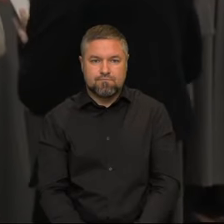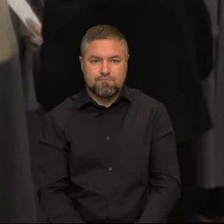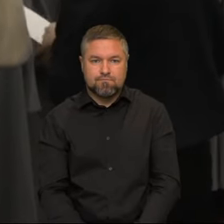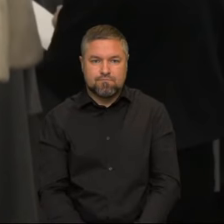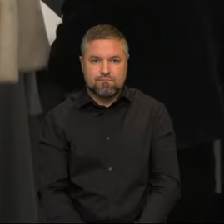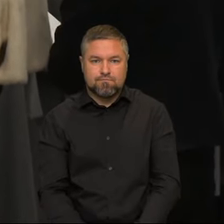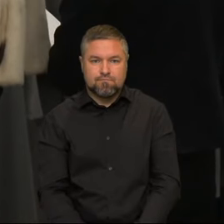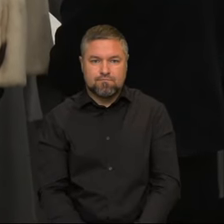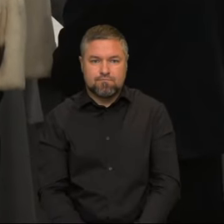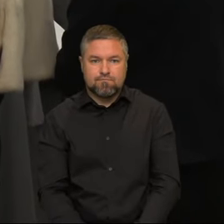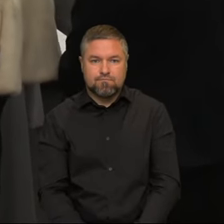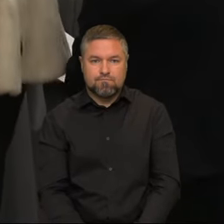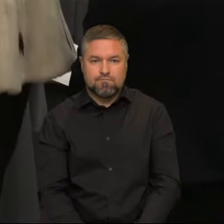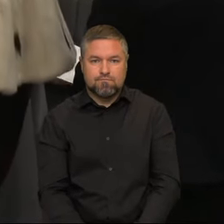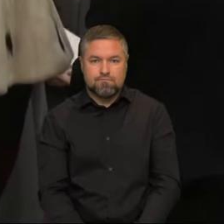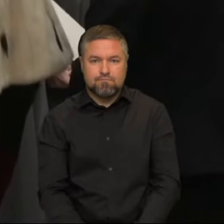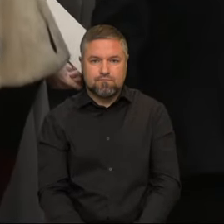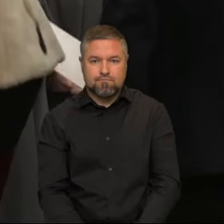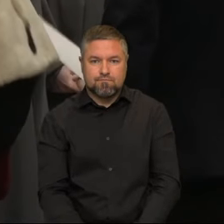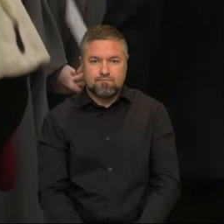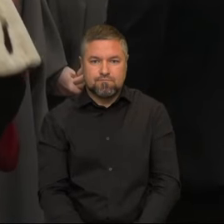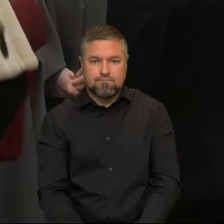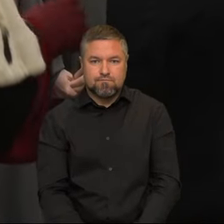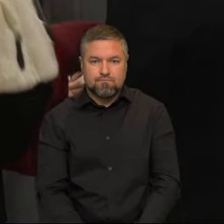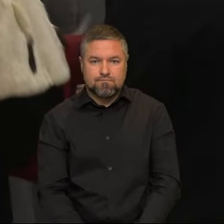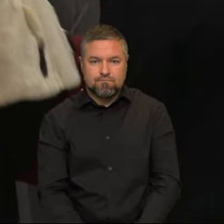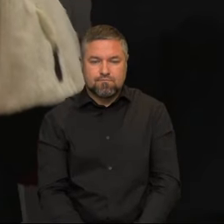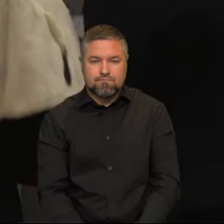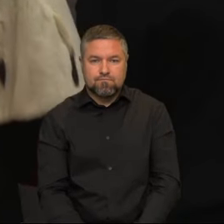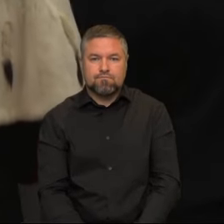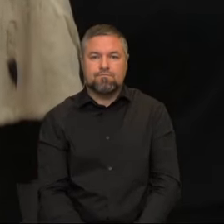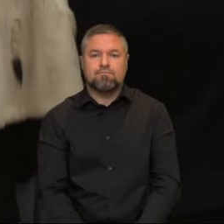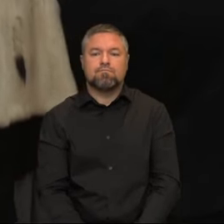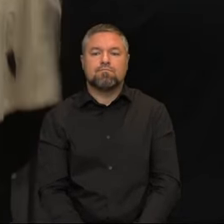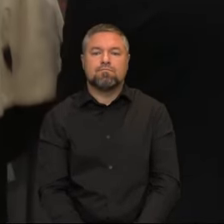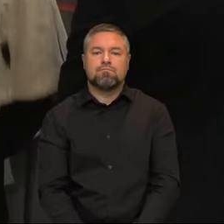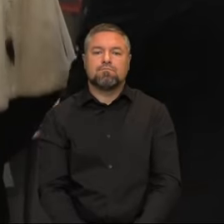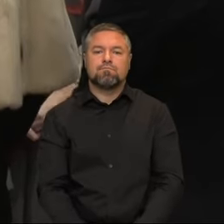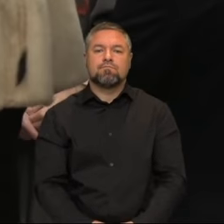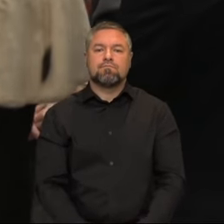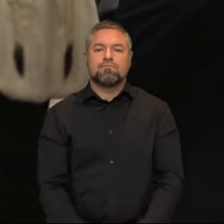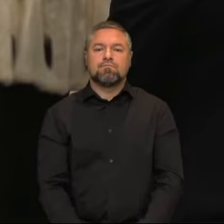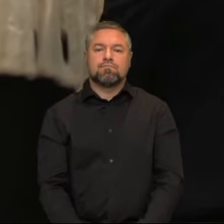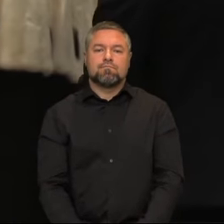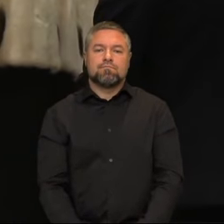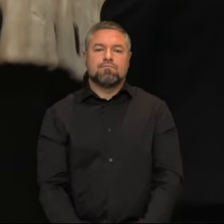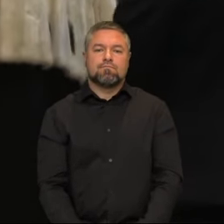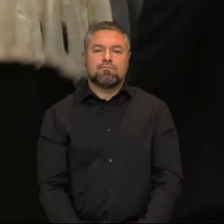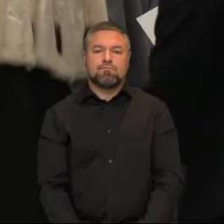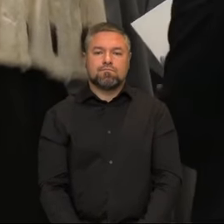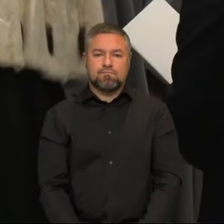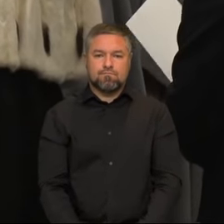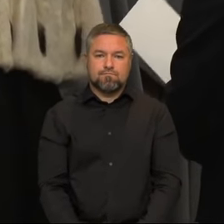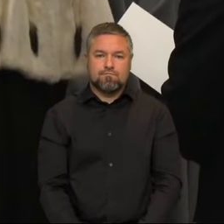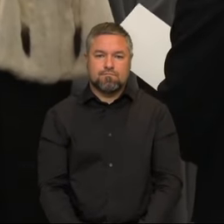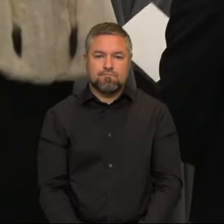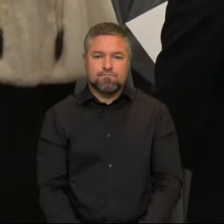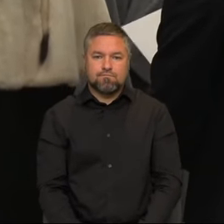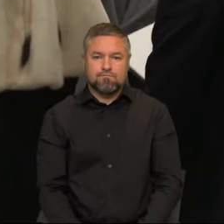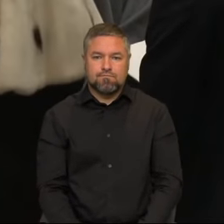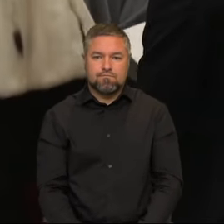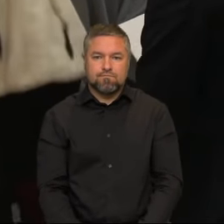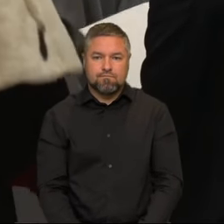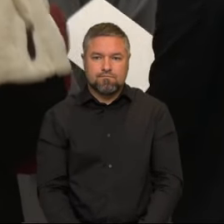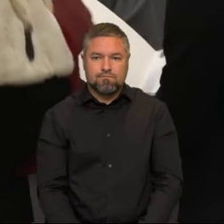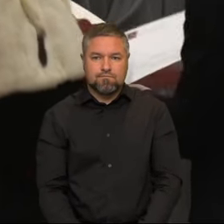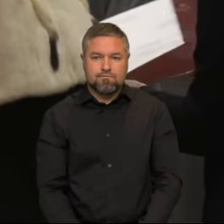Julia, gratuluję pani, że jest pan studentem Politechniki Łódzkiej. Pani Aleksandra. Gratuluję pani, że jest pani studentem